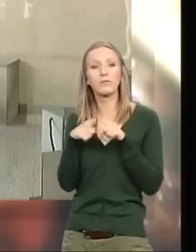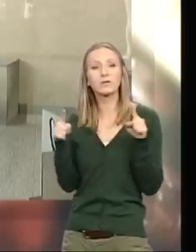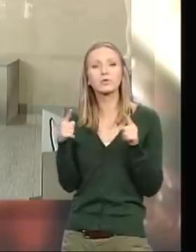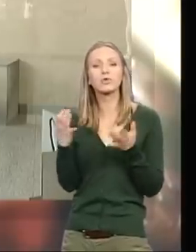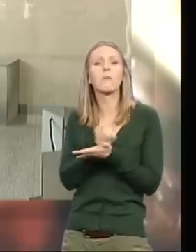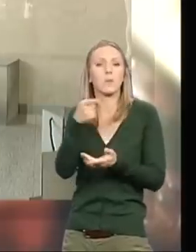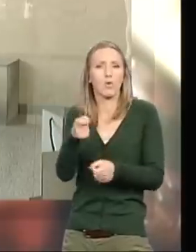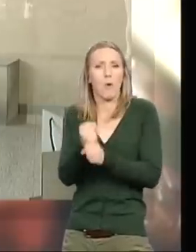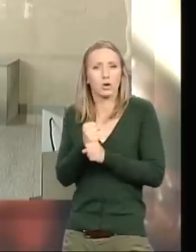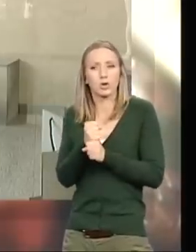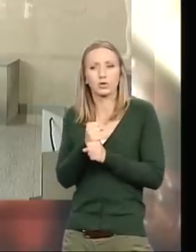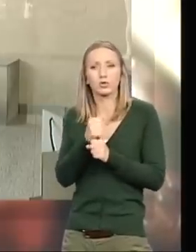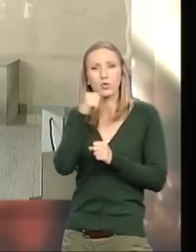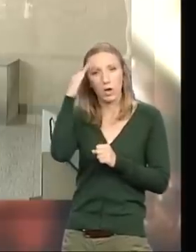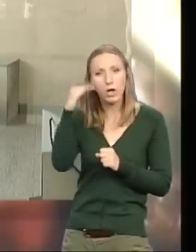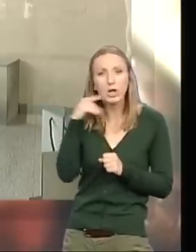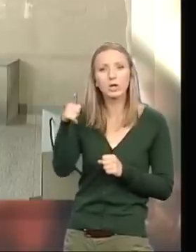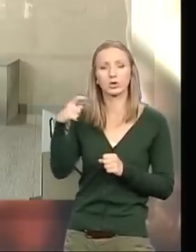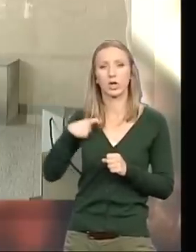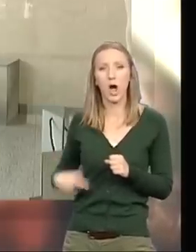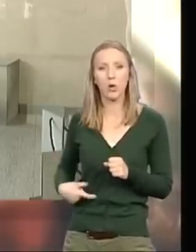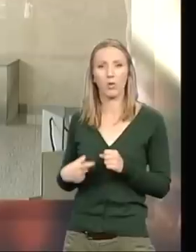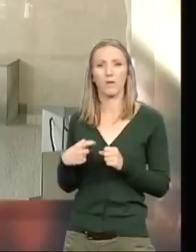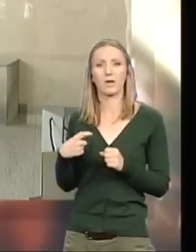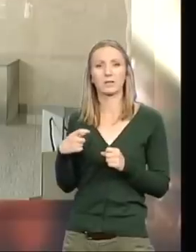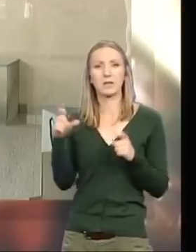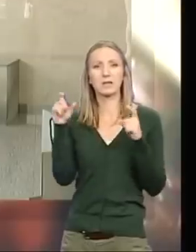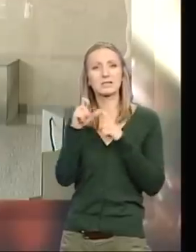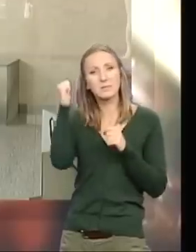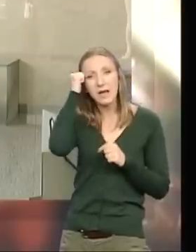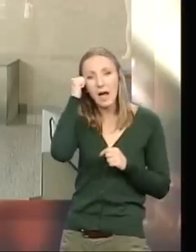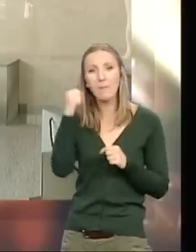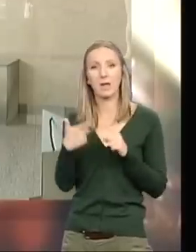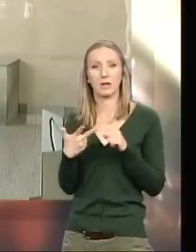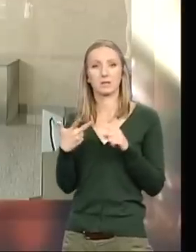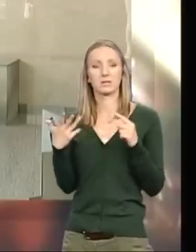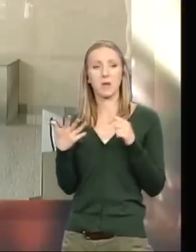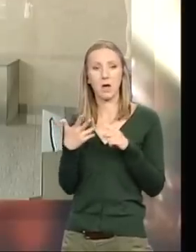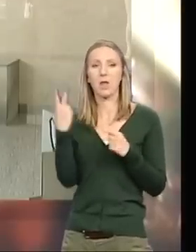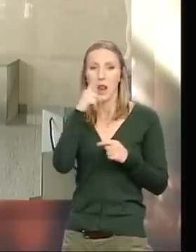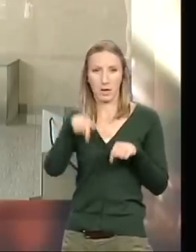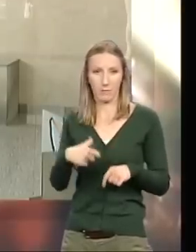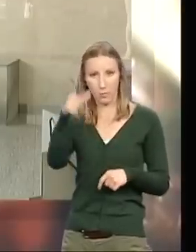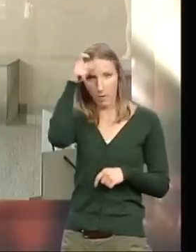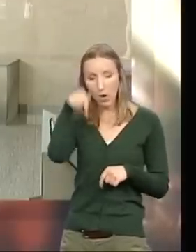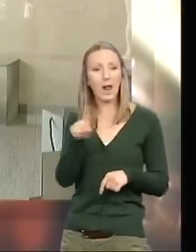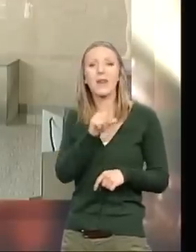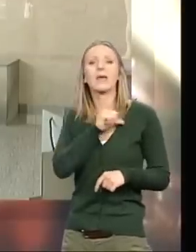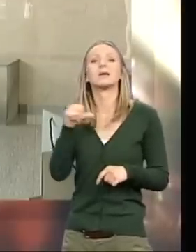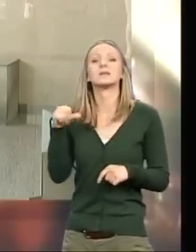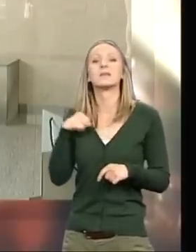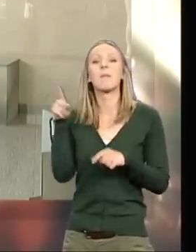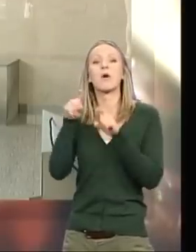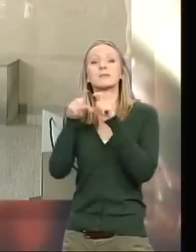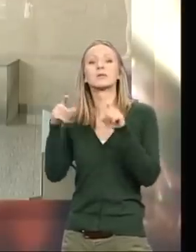vrstu podrške i u Nišu, i u Kragujevcu, i u Sremskoj kamenici, i naravno ovde u Beogradu, ali ne samo na